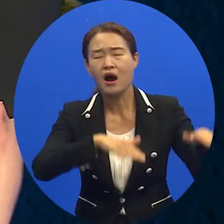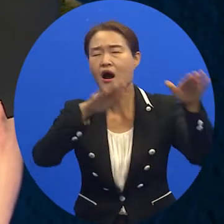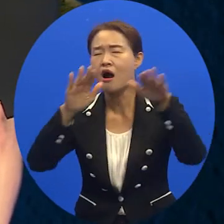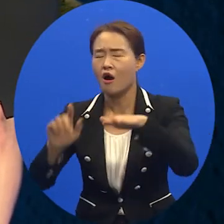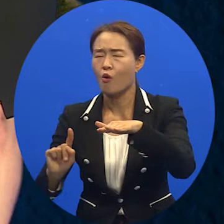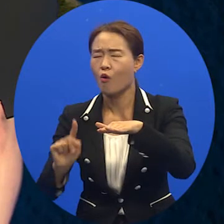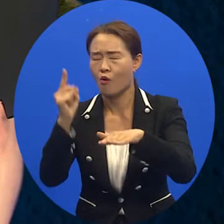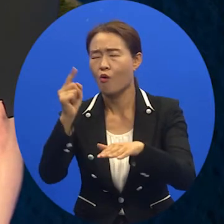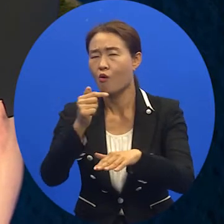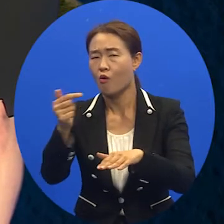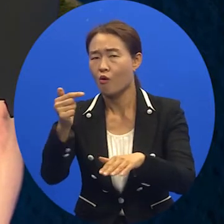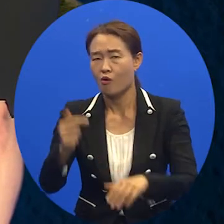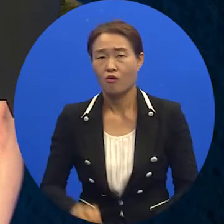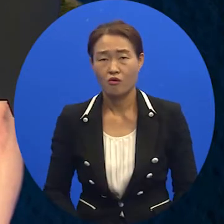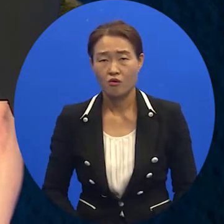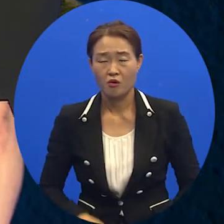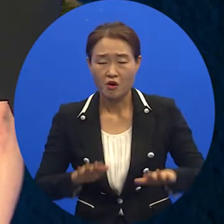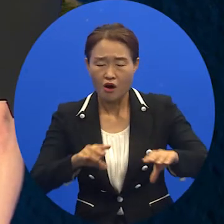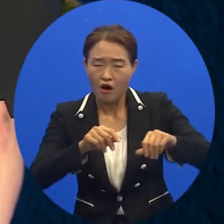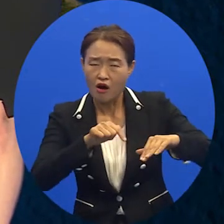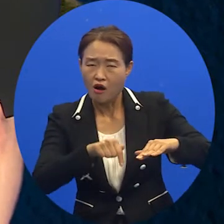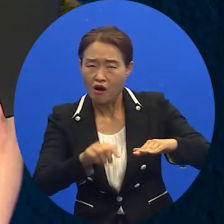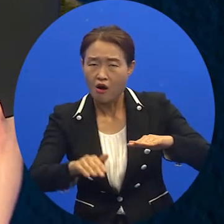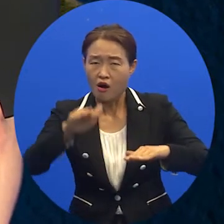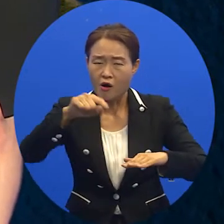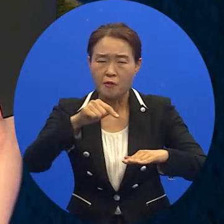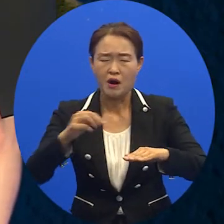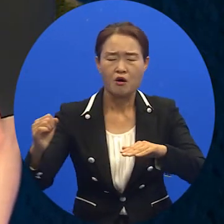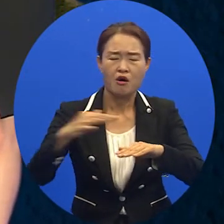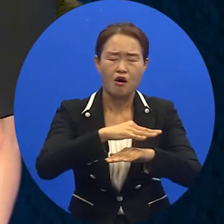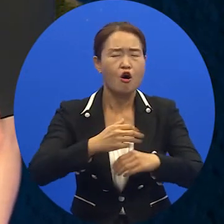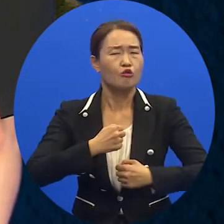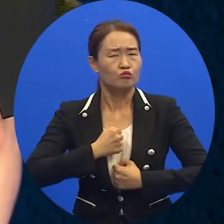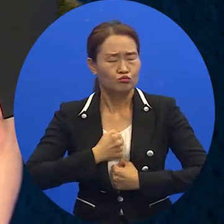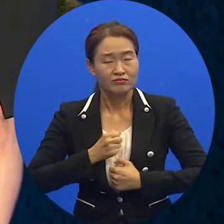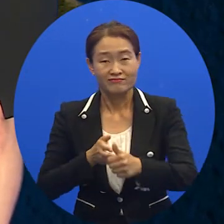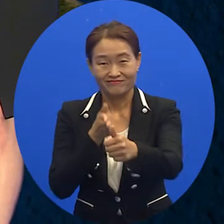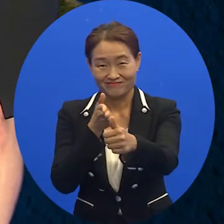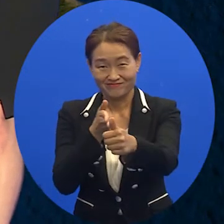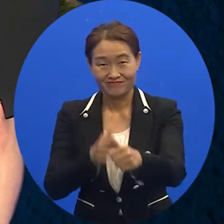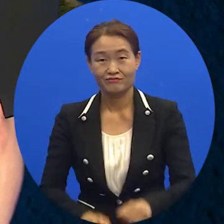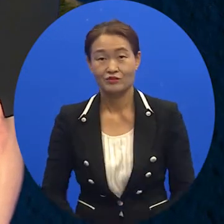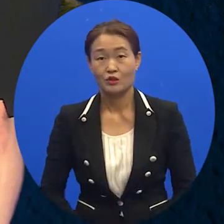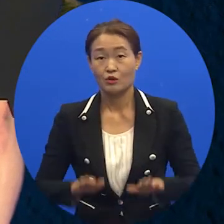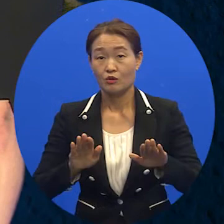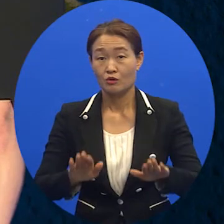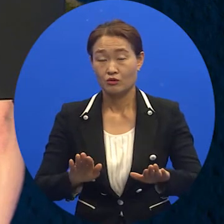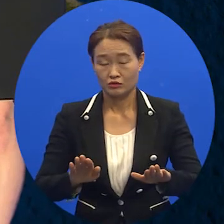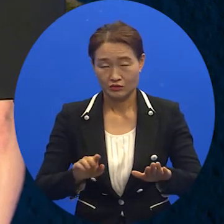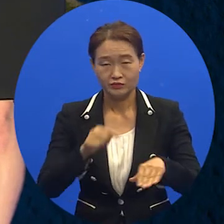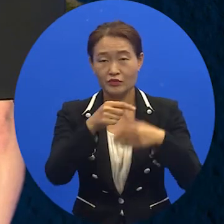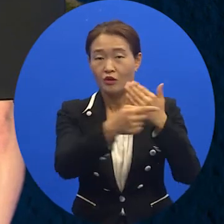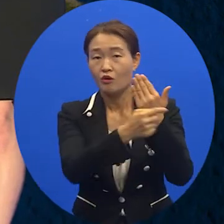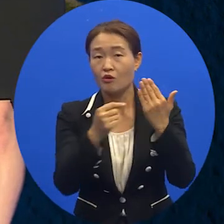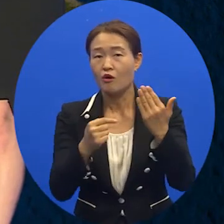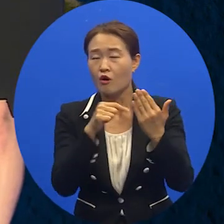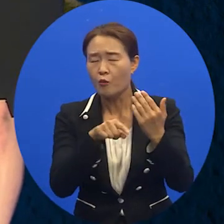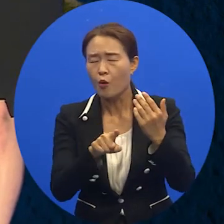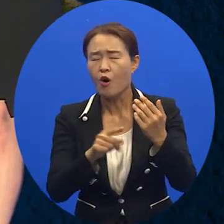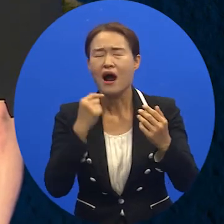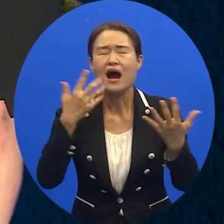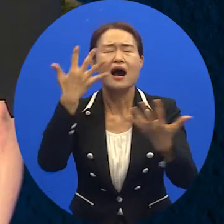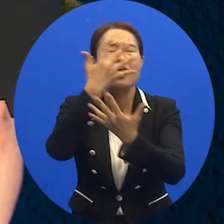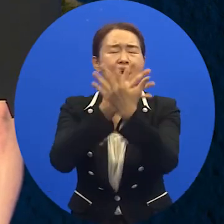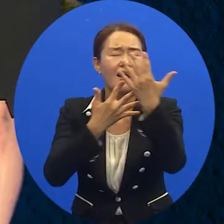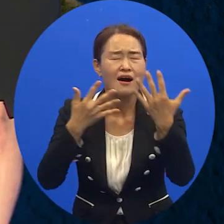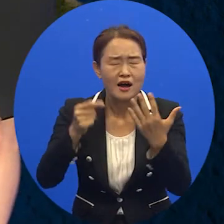높이가 높은 기간입니다. 저지대에서는 만조시 침수 피해가 없도록 유의하시기 바랍니다. 오늘 전 해상에 안개가 짙게